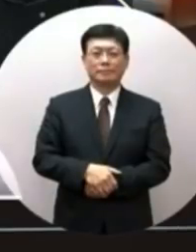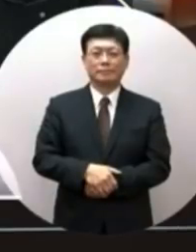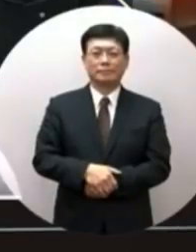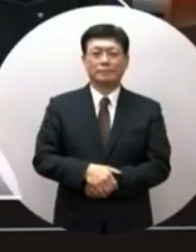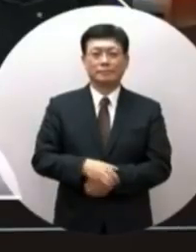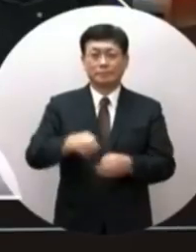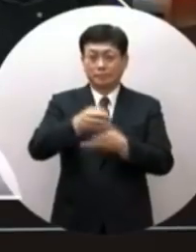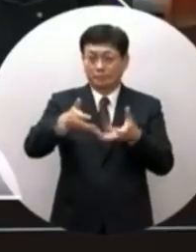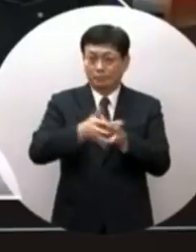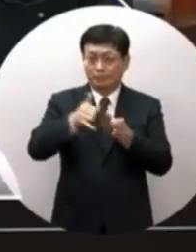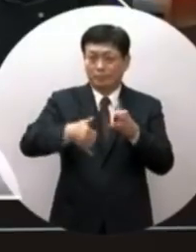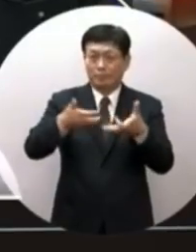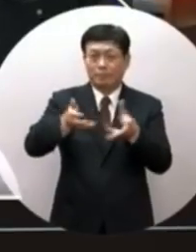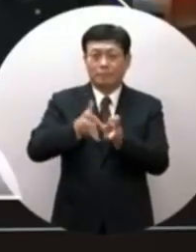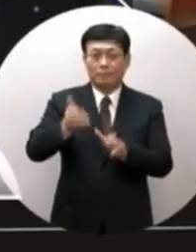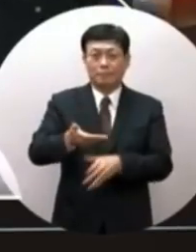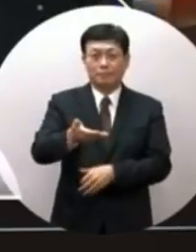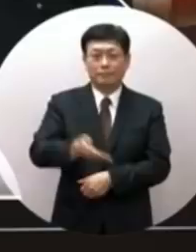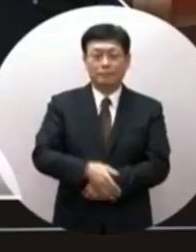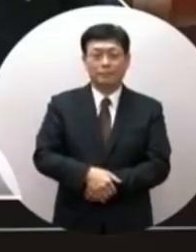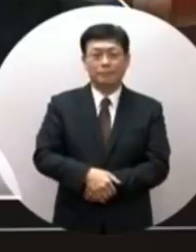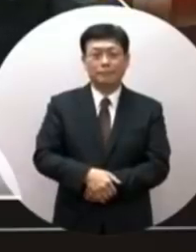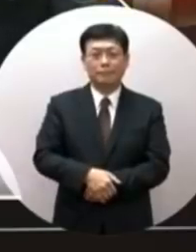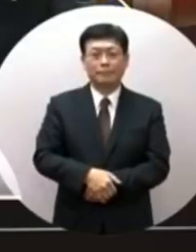请经济部沈部长。